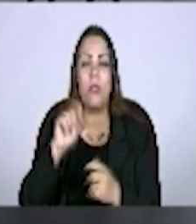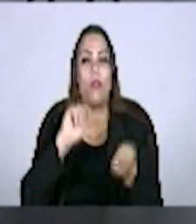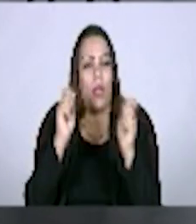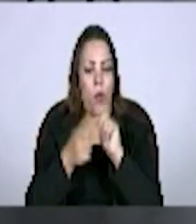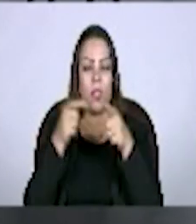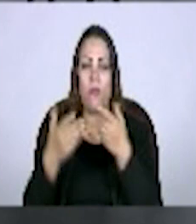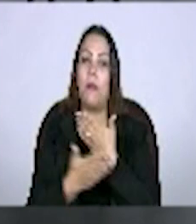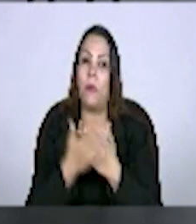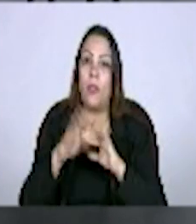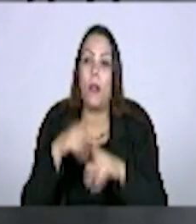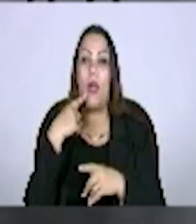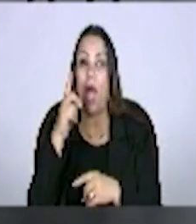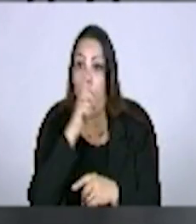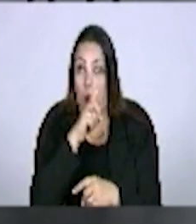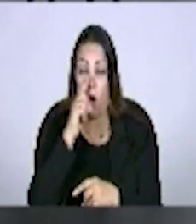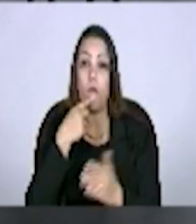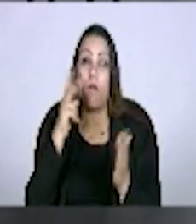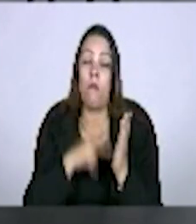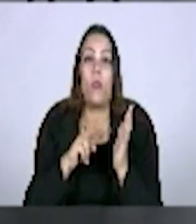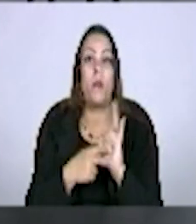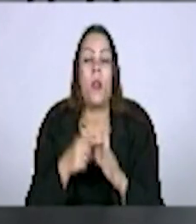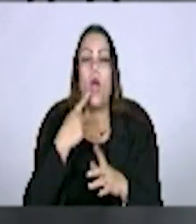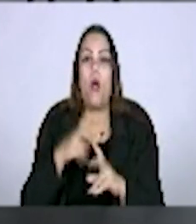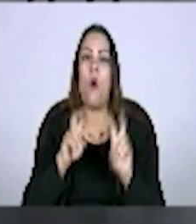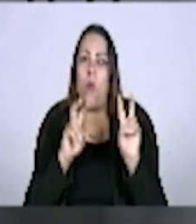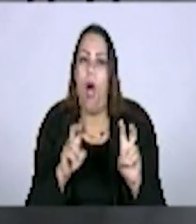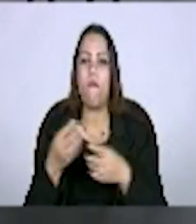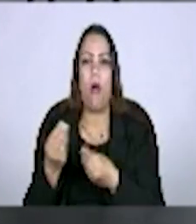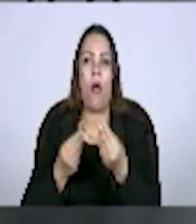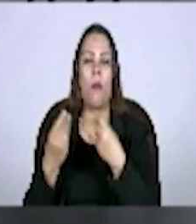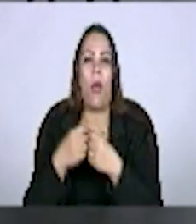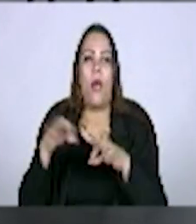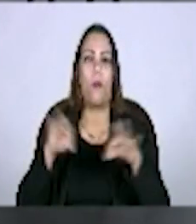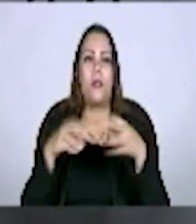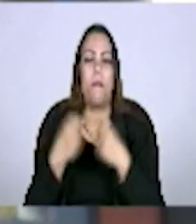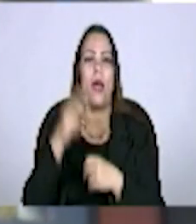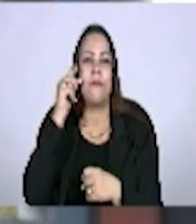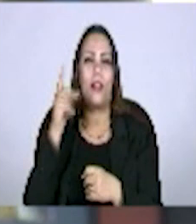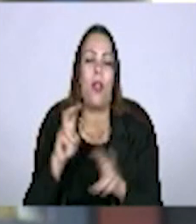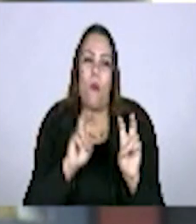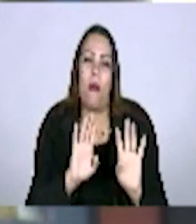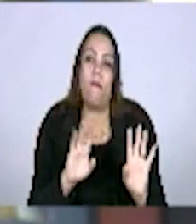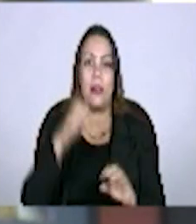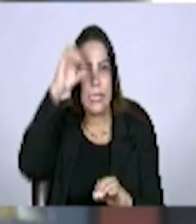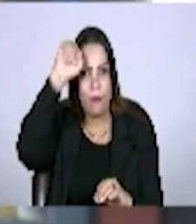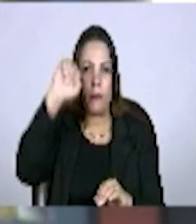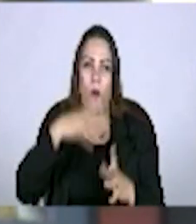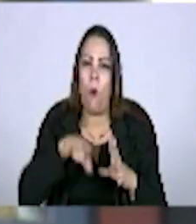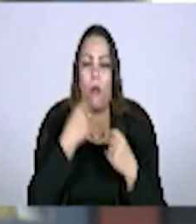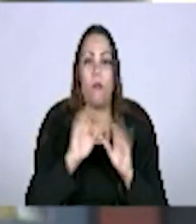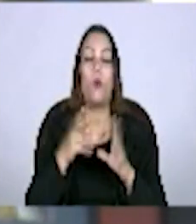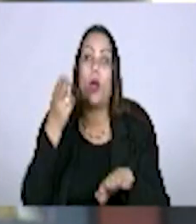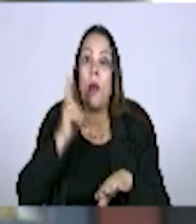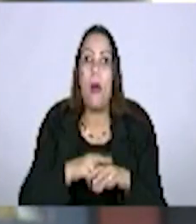بتحدث يعني الامارات قررت ان هي تعلق العلاقات الدبلوماسيه بينها وبين اسرائيل ا بالتاكيد موجه